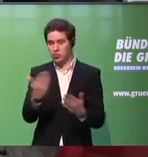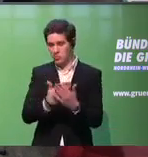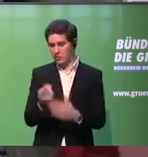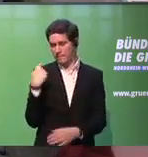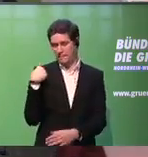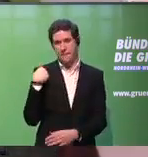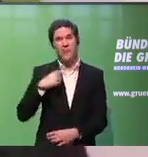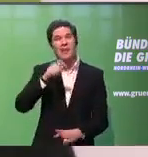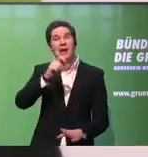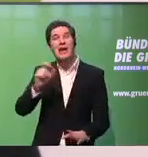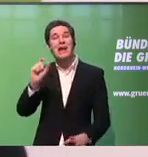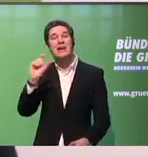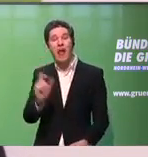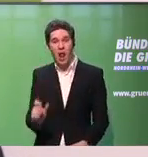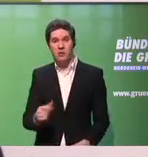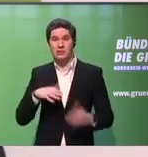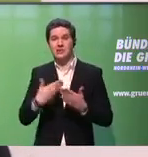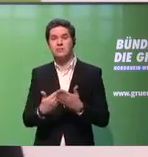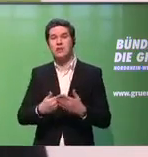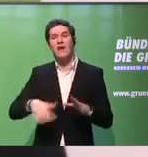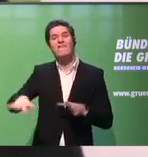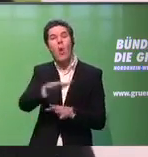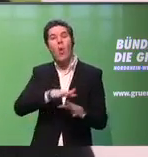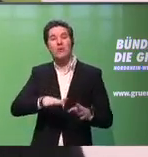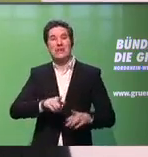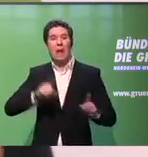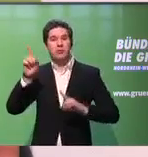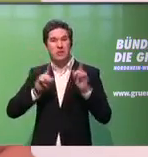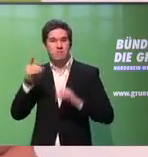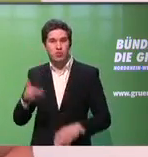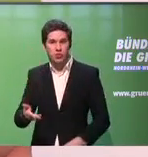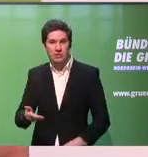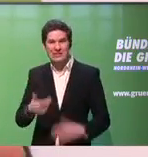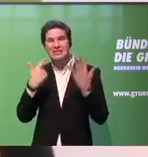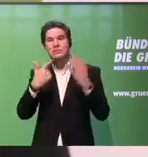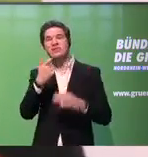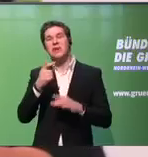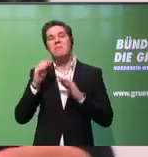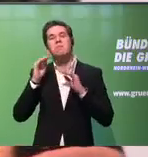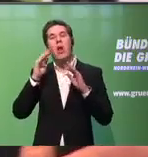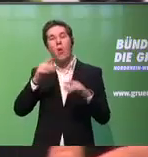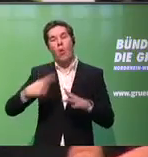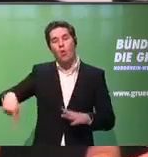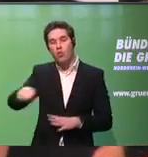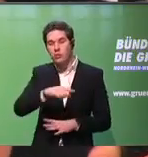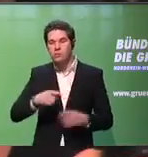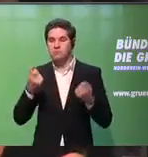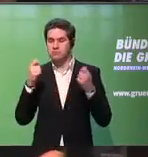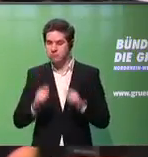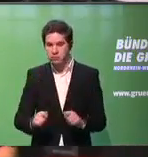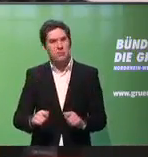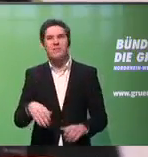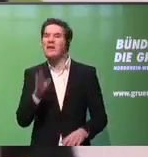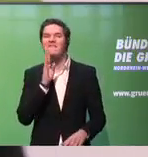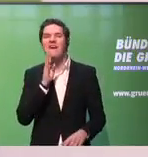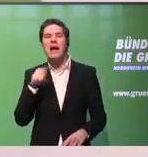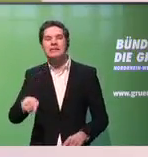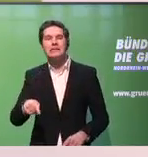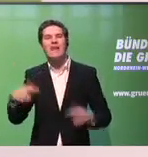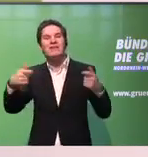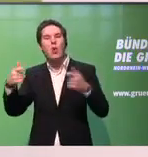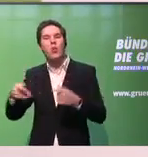eine Volksabstimmung und da haben 27 Millionen Menschen beschlossen, nicht der Privatisierung der